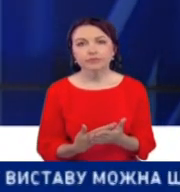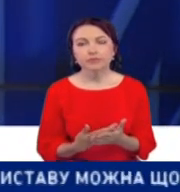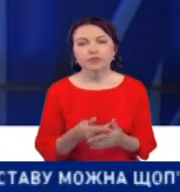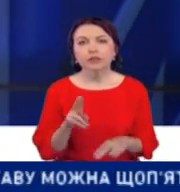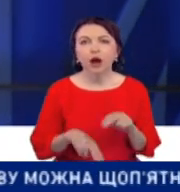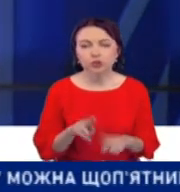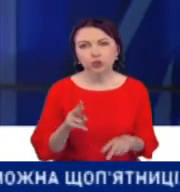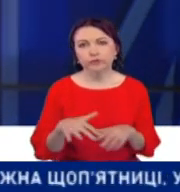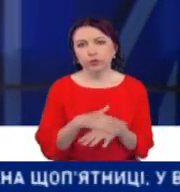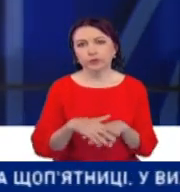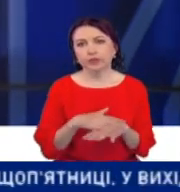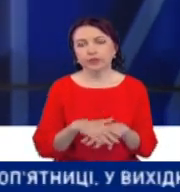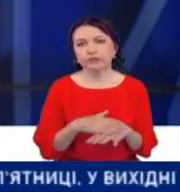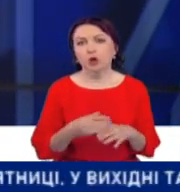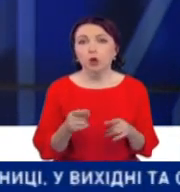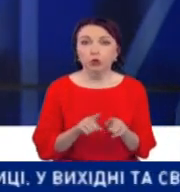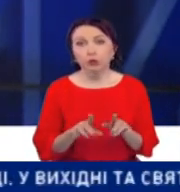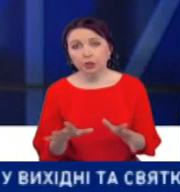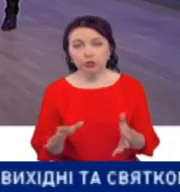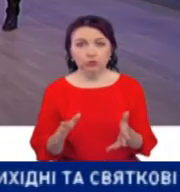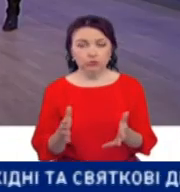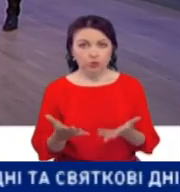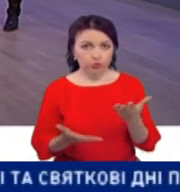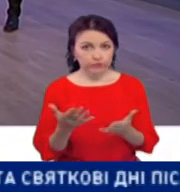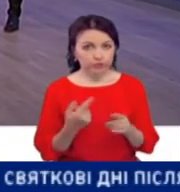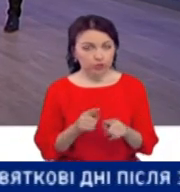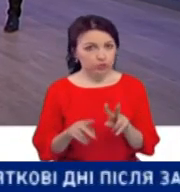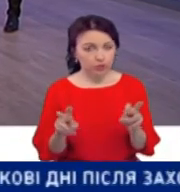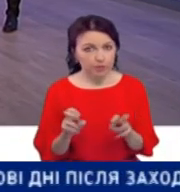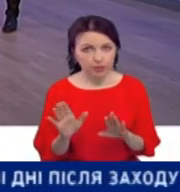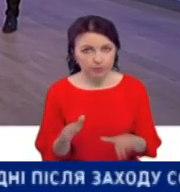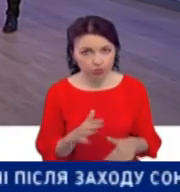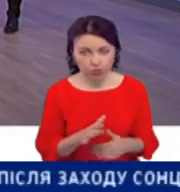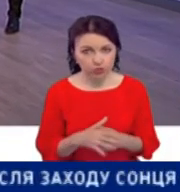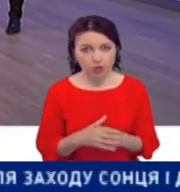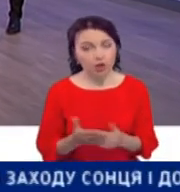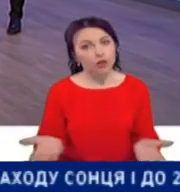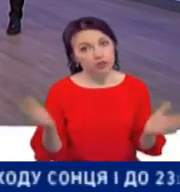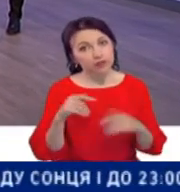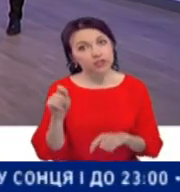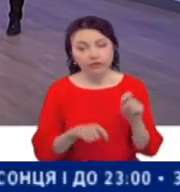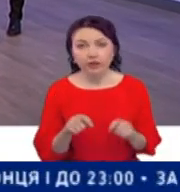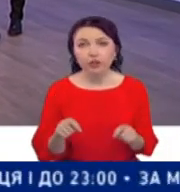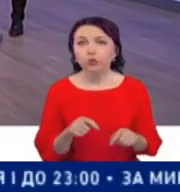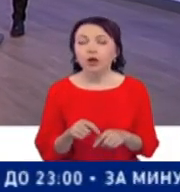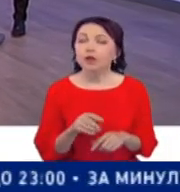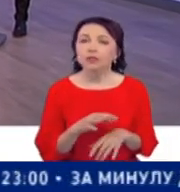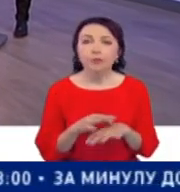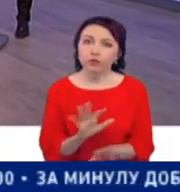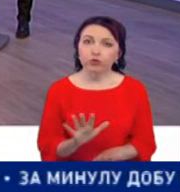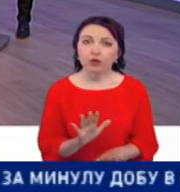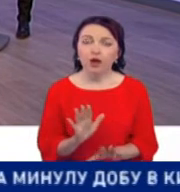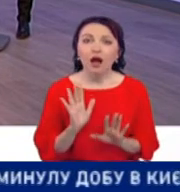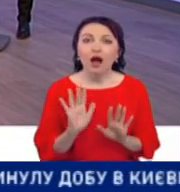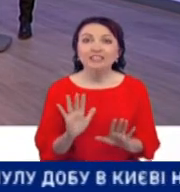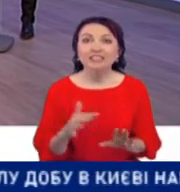настрої, да, в суспільстві, от вони такі-то, очевидно, оця тема не пройде, то тоді давайте референдум не проводити. А тільки от воно тільки